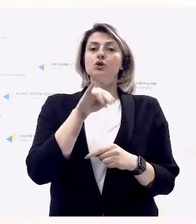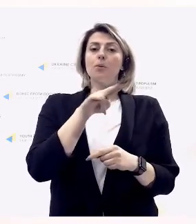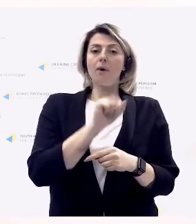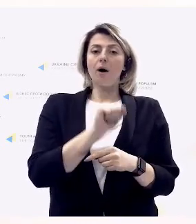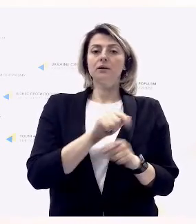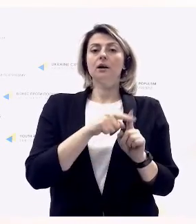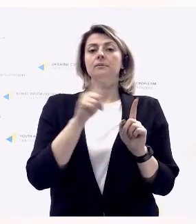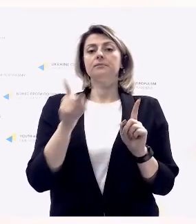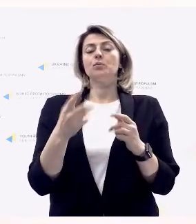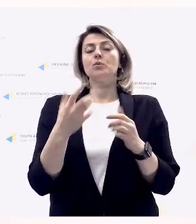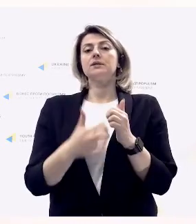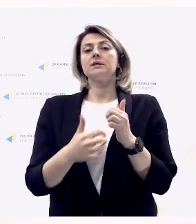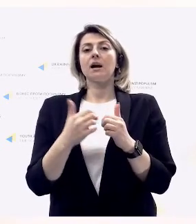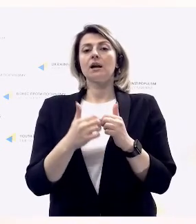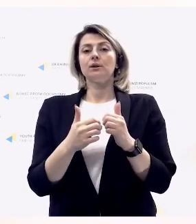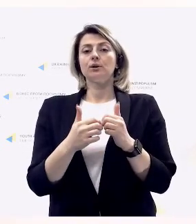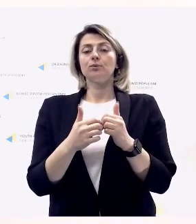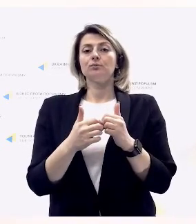по середину